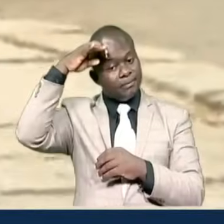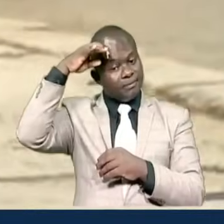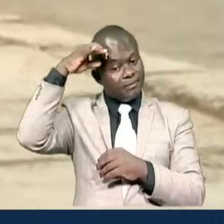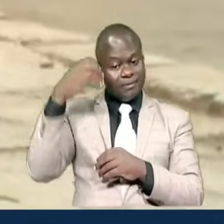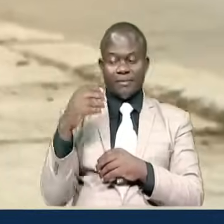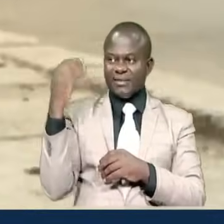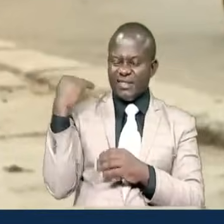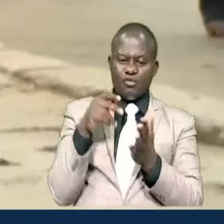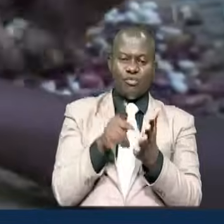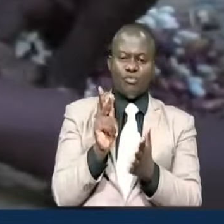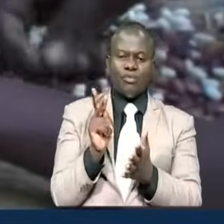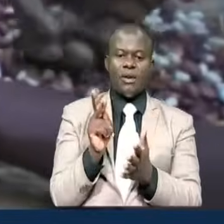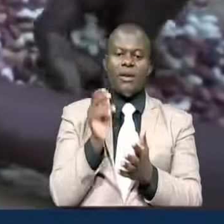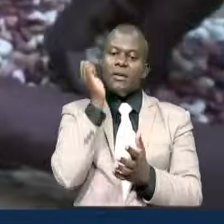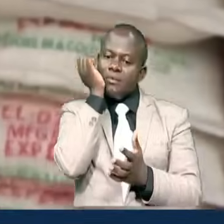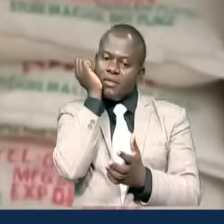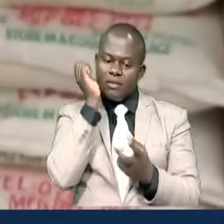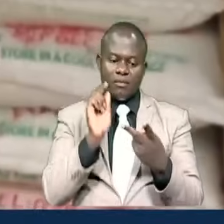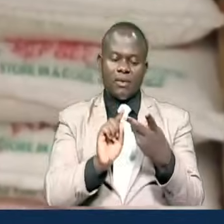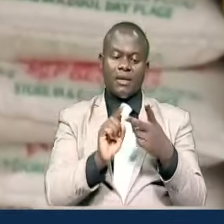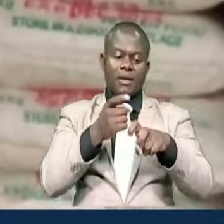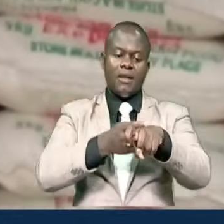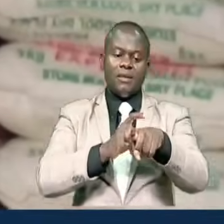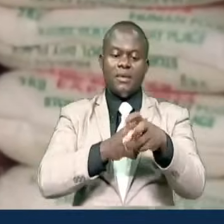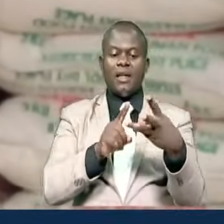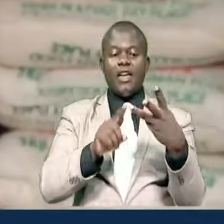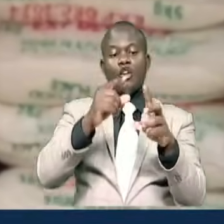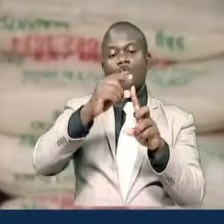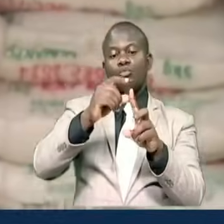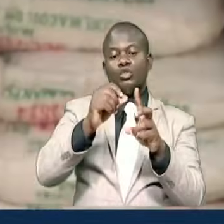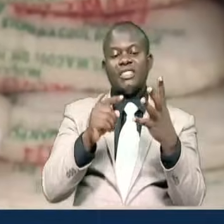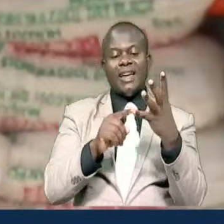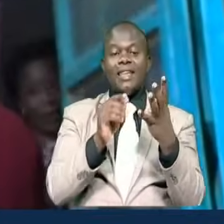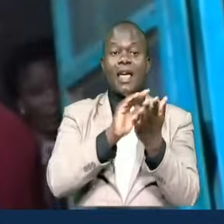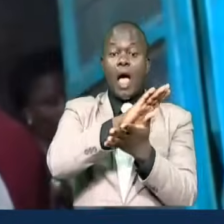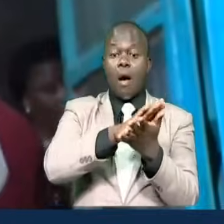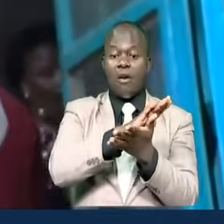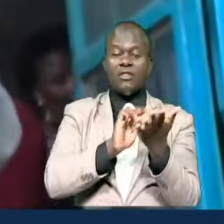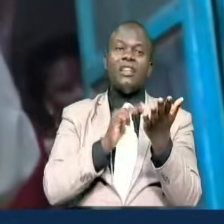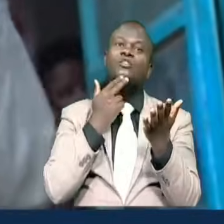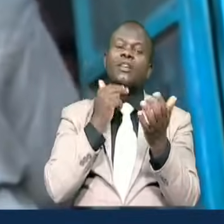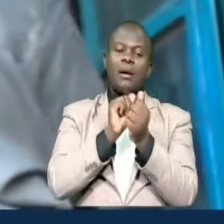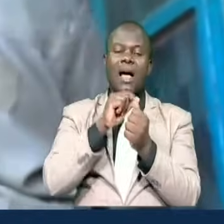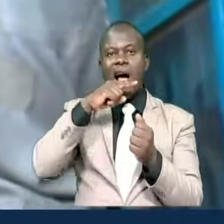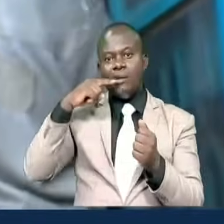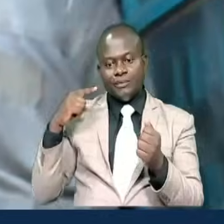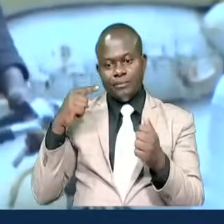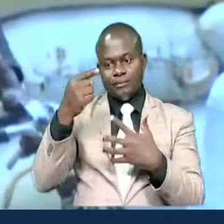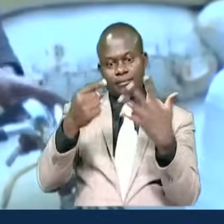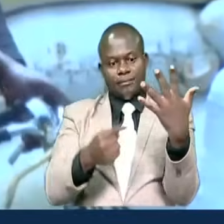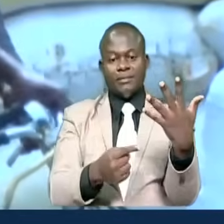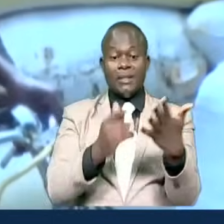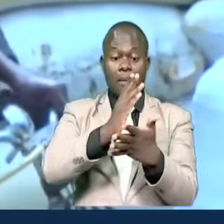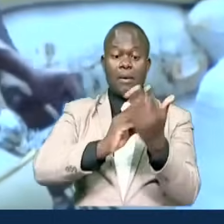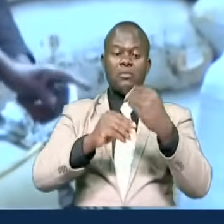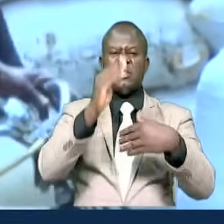minsi yashize harimo ibishyimbo ibirayi umuceri amavuta isukari ndetse n'inyama bimwe muri ibi bicuruzwa benshi